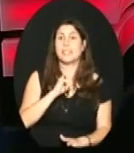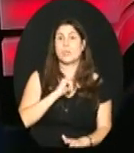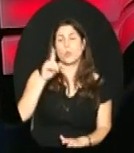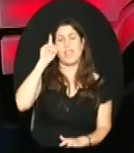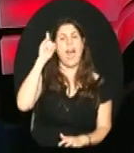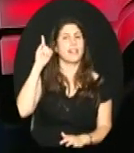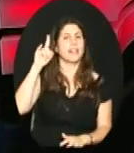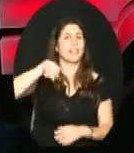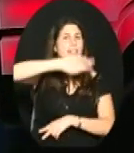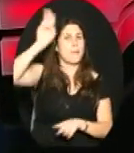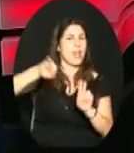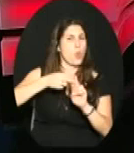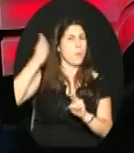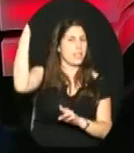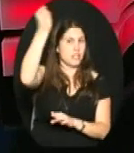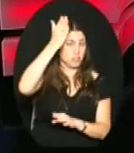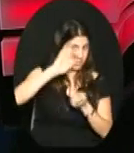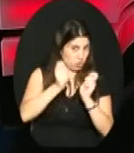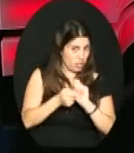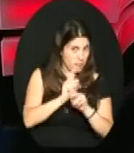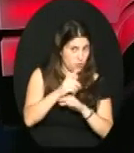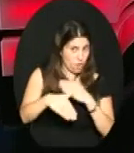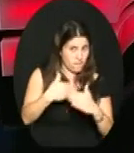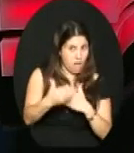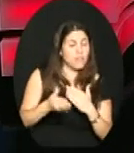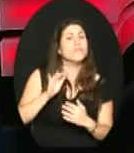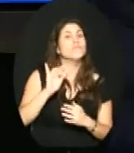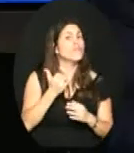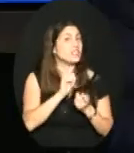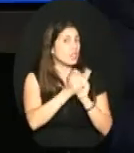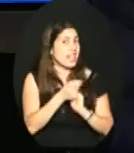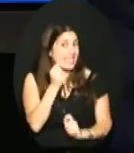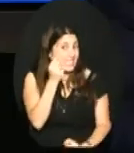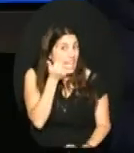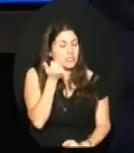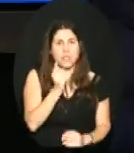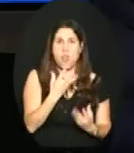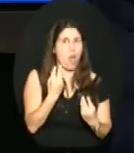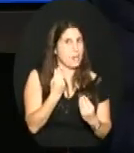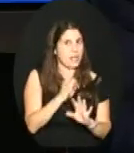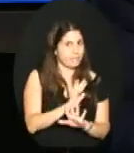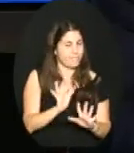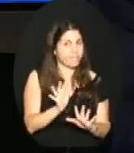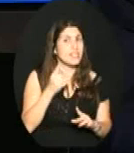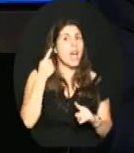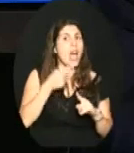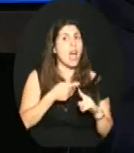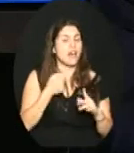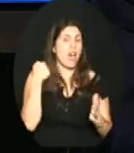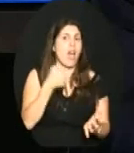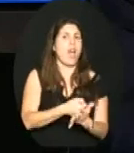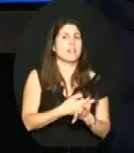הקהל הבינלאומית. זה השתנה במהלך התקופה הזאת? זה השתנה קצת, לא הרבה, עד